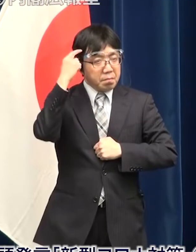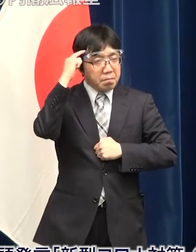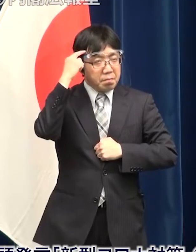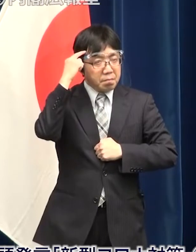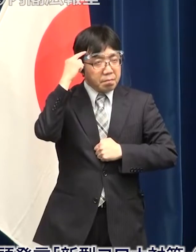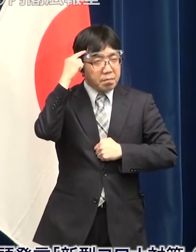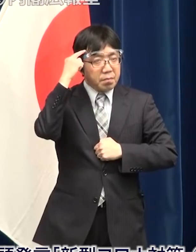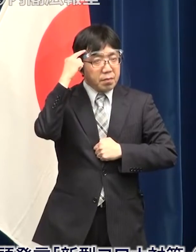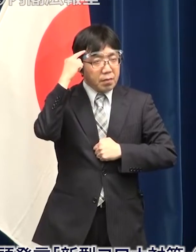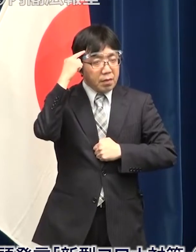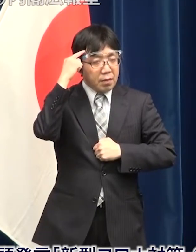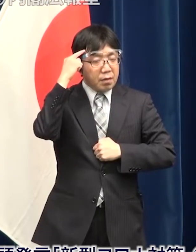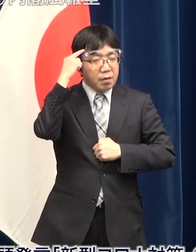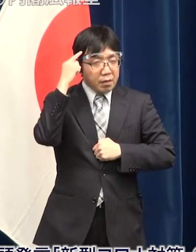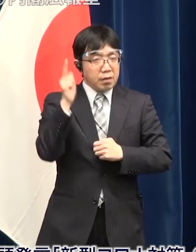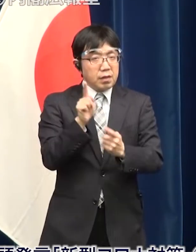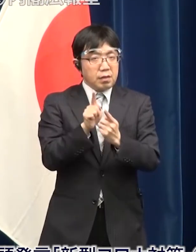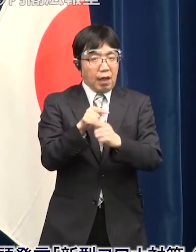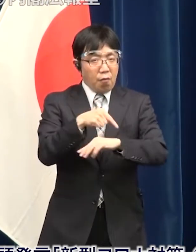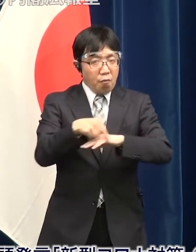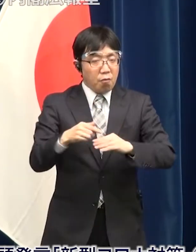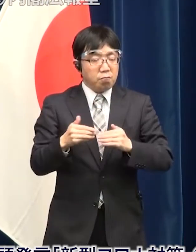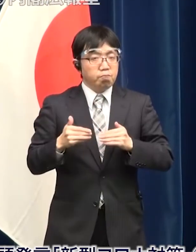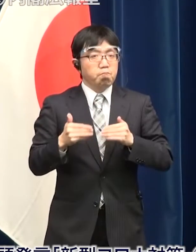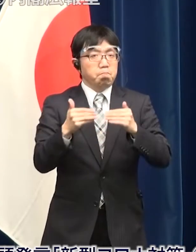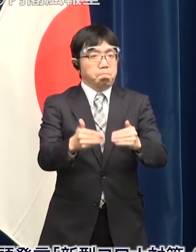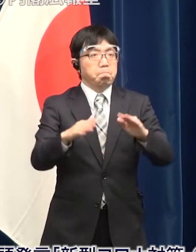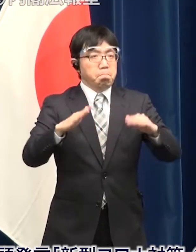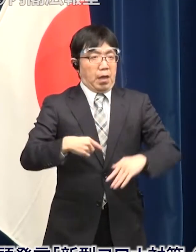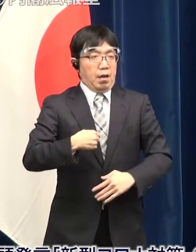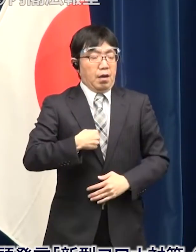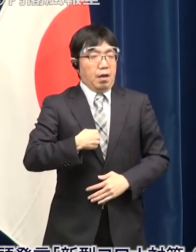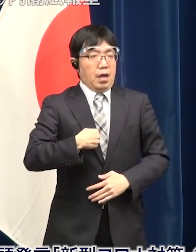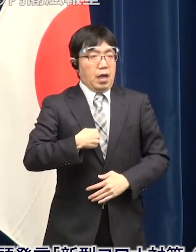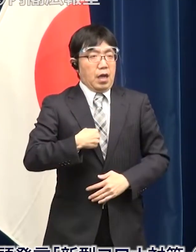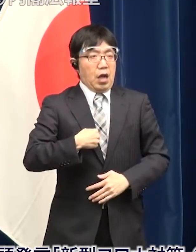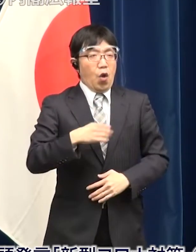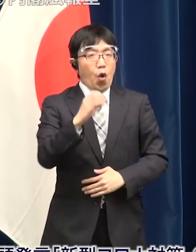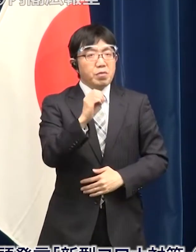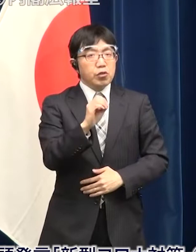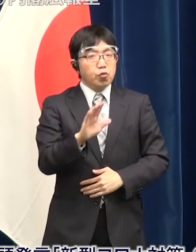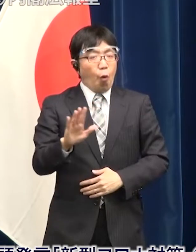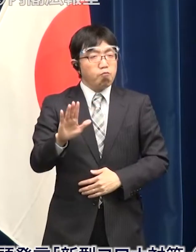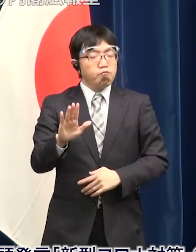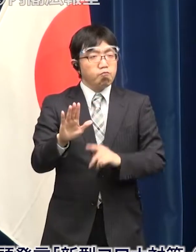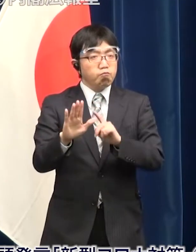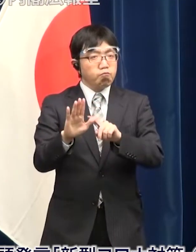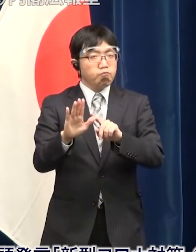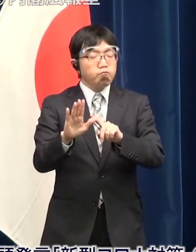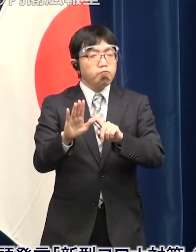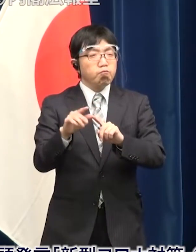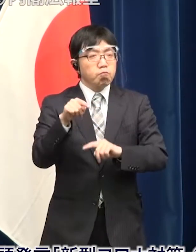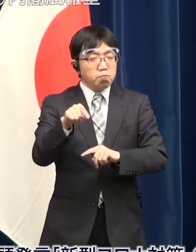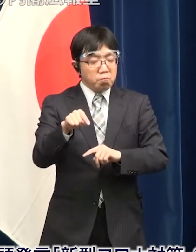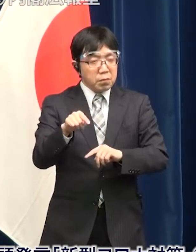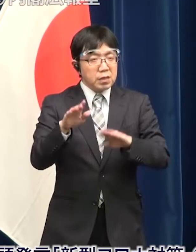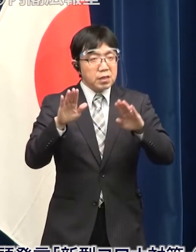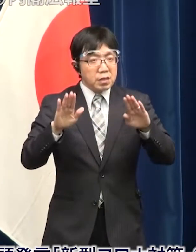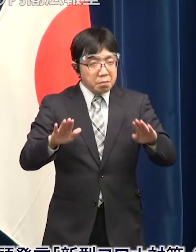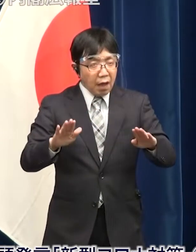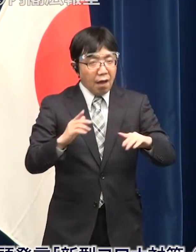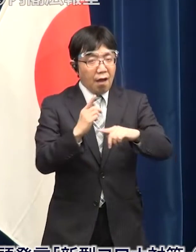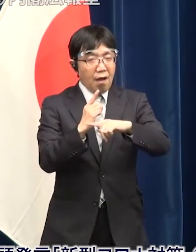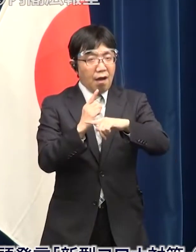を行ってまいりましたオミクロン株の化学的な性質が